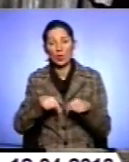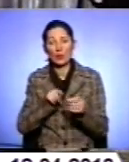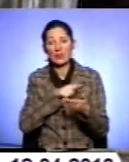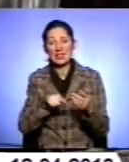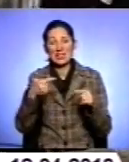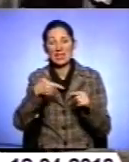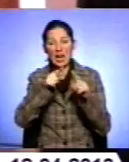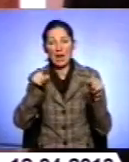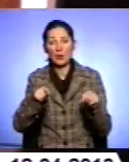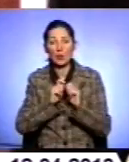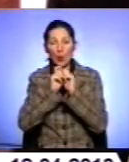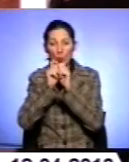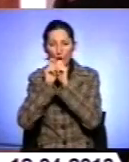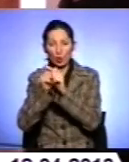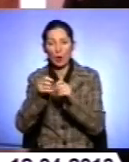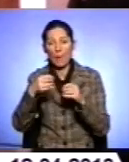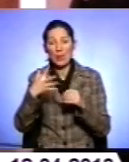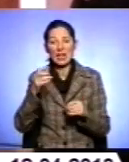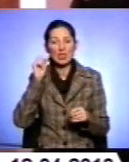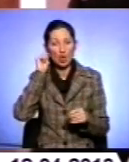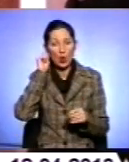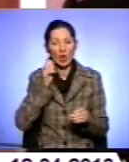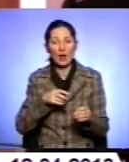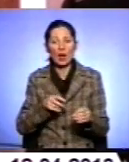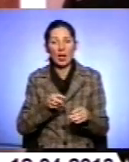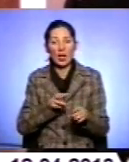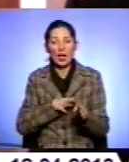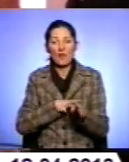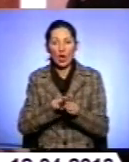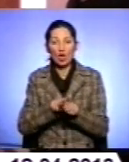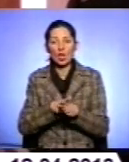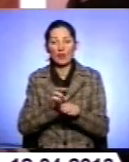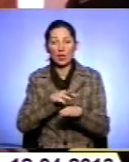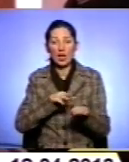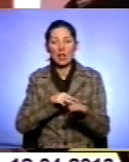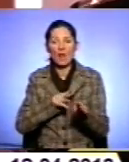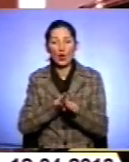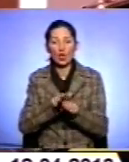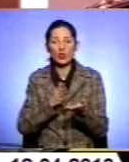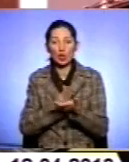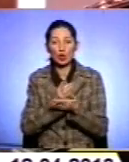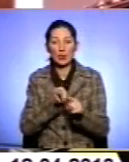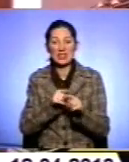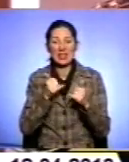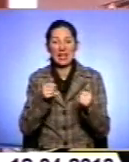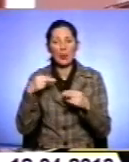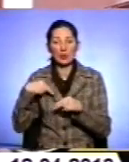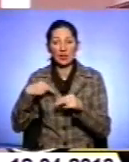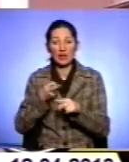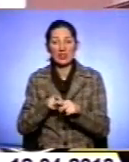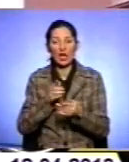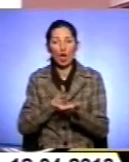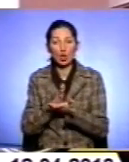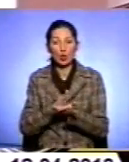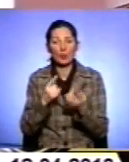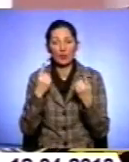і подарунками. 15 років кримінально-виконавчої служби – це для працівників цієї служби, безумовно,